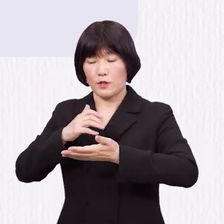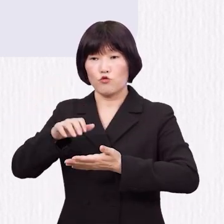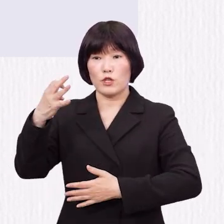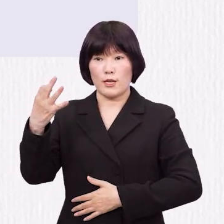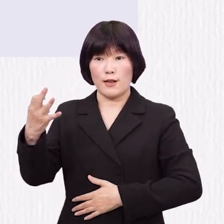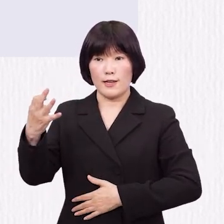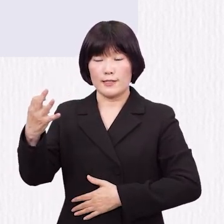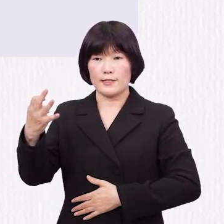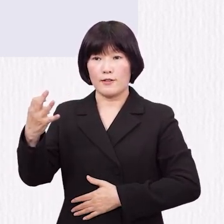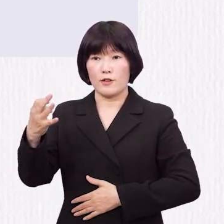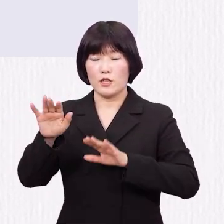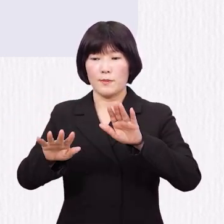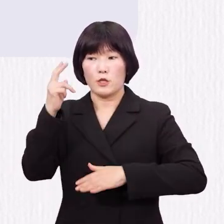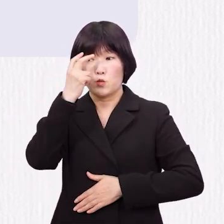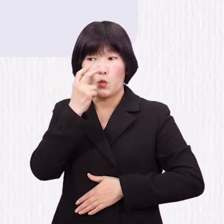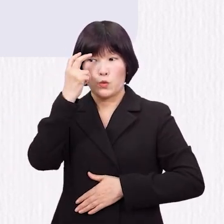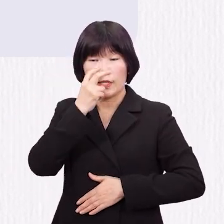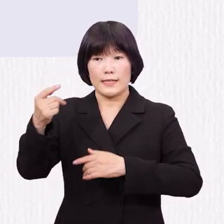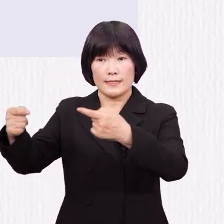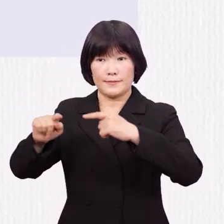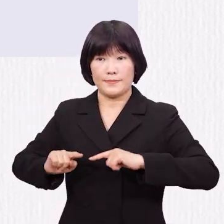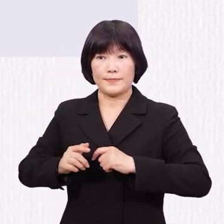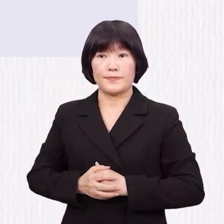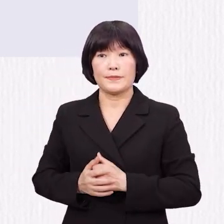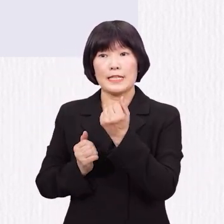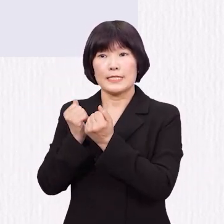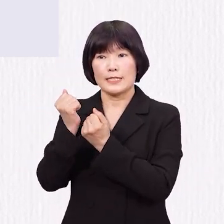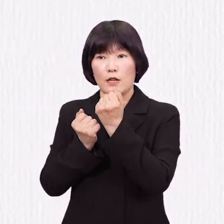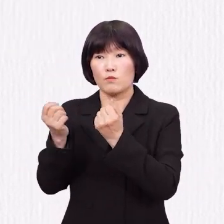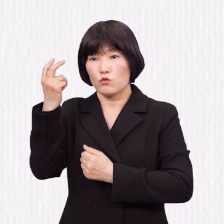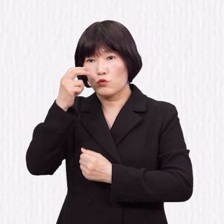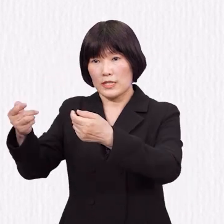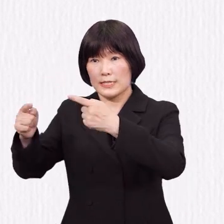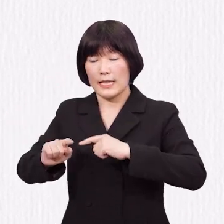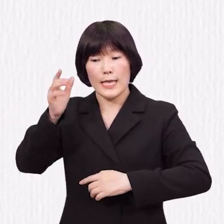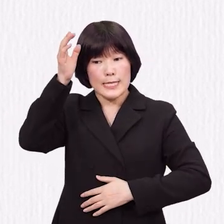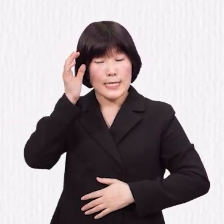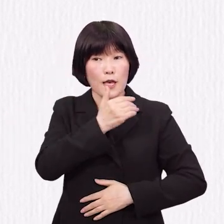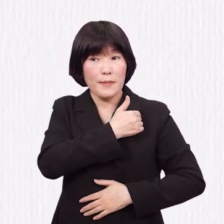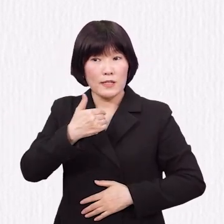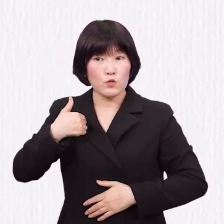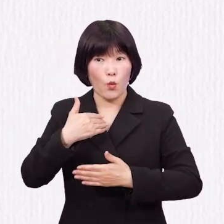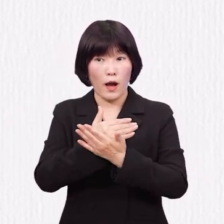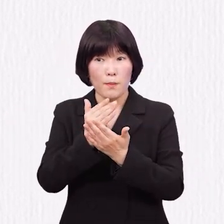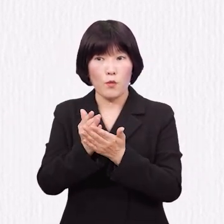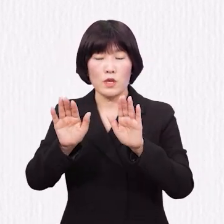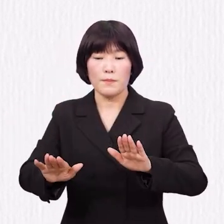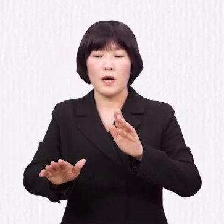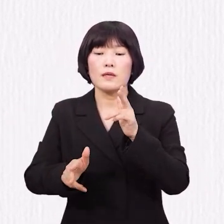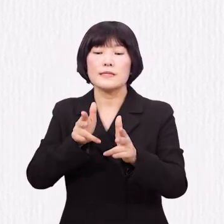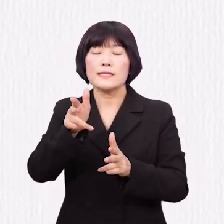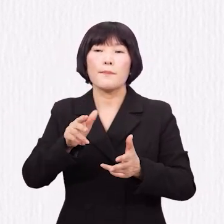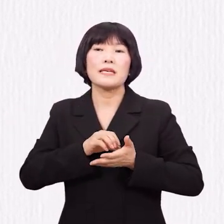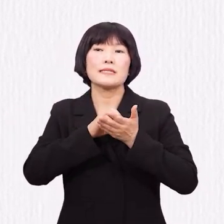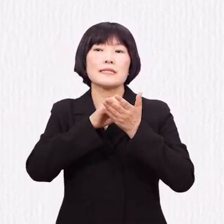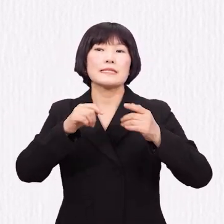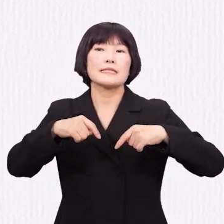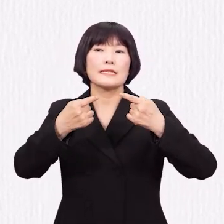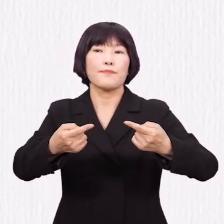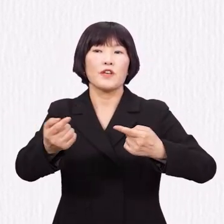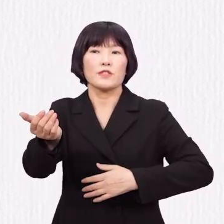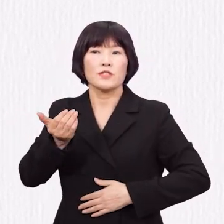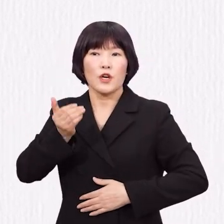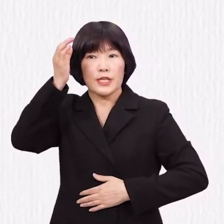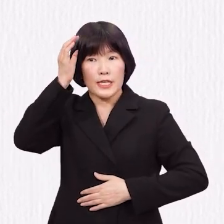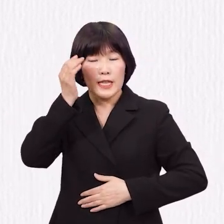올해 사업에 참여한 사업주께서 설문에 참여해 주셨습니다. 기대만족 항목에서 본사업 참여 전